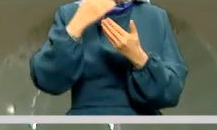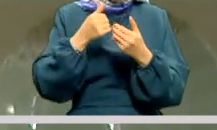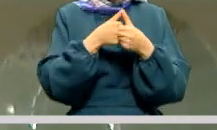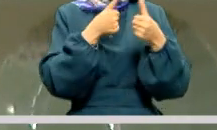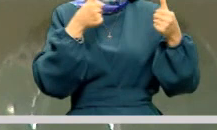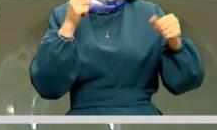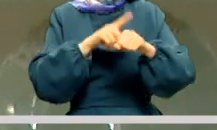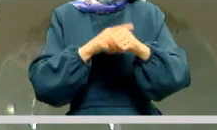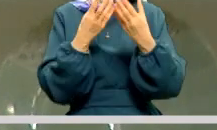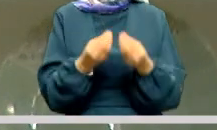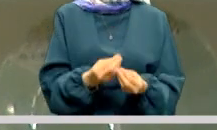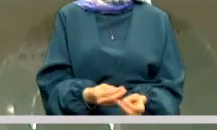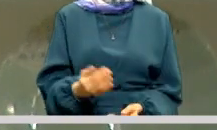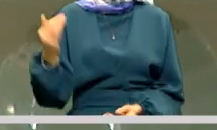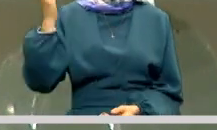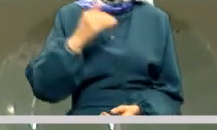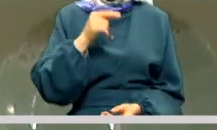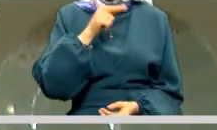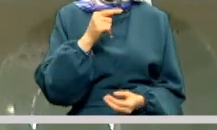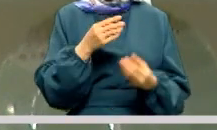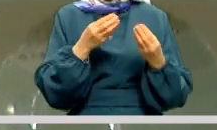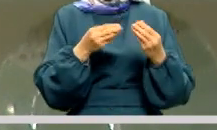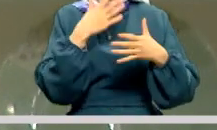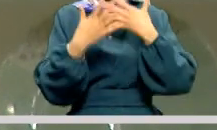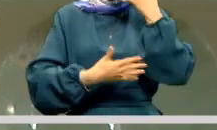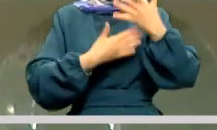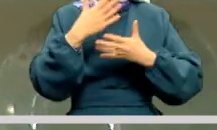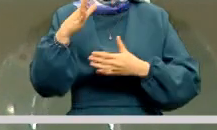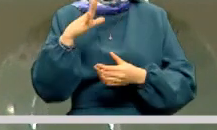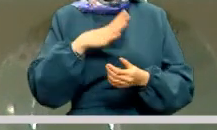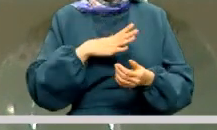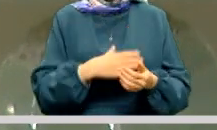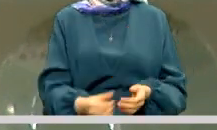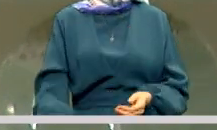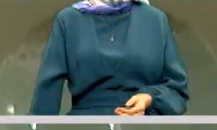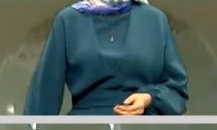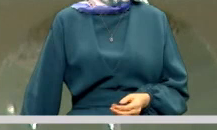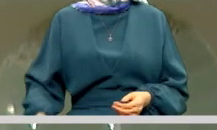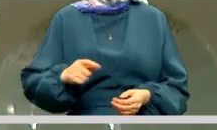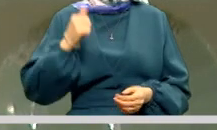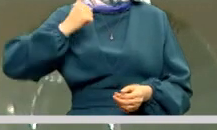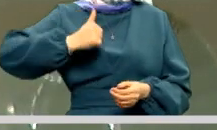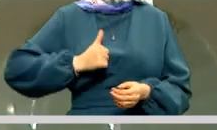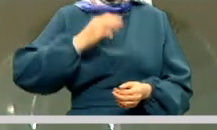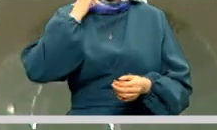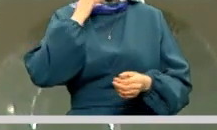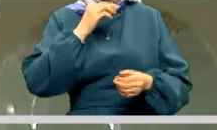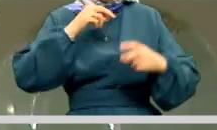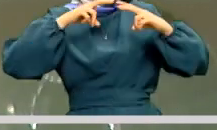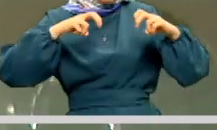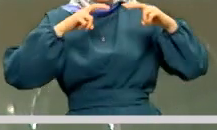gelebilmem uzun sürdü geldiğimde hocam öyle bir olay çıkmıştı ki o vapurun dış kısmında bu çanta kimin diye aramışlar